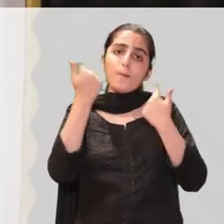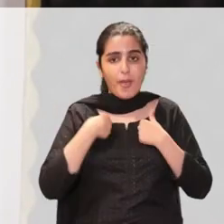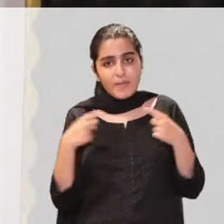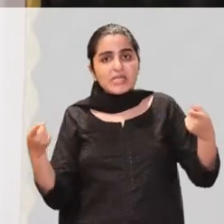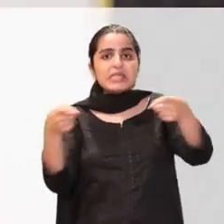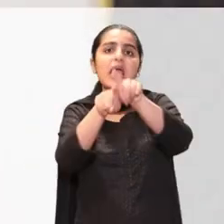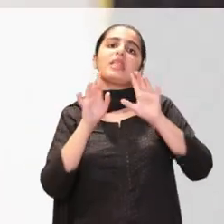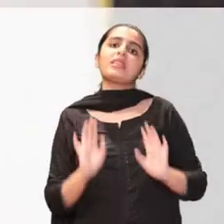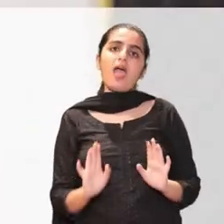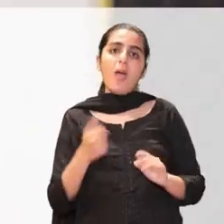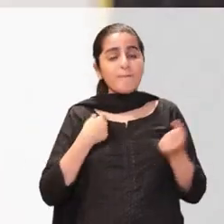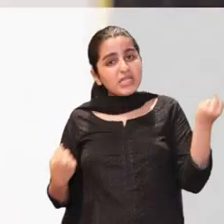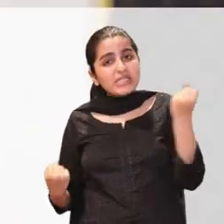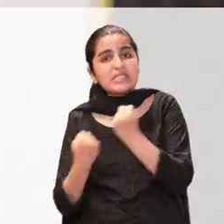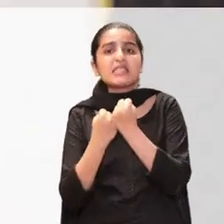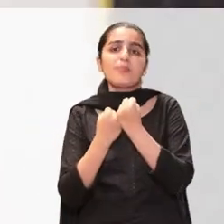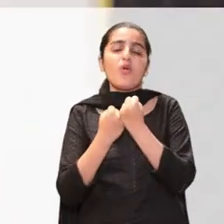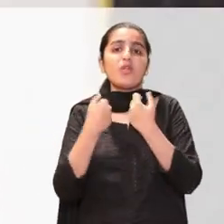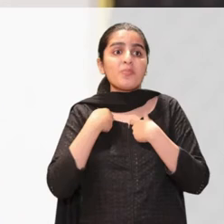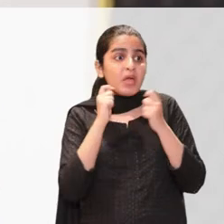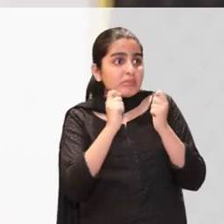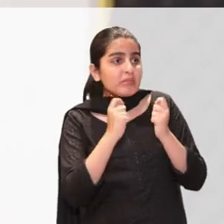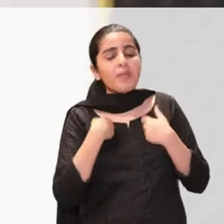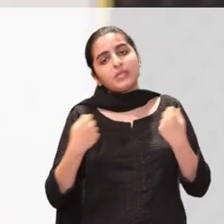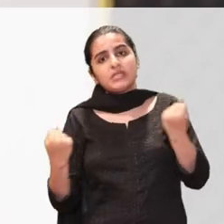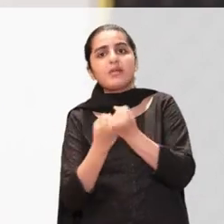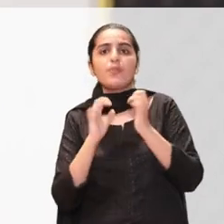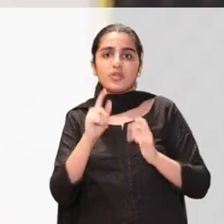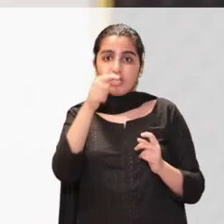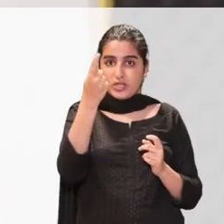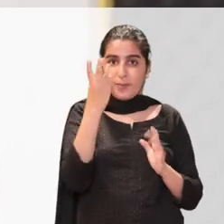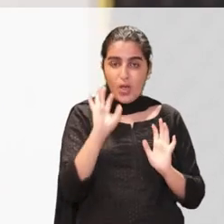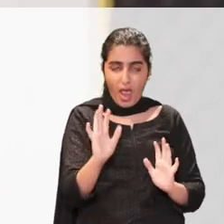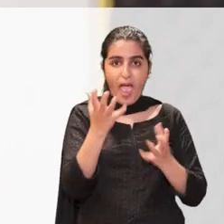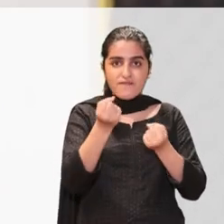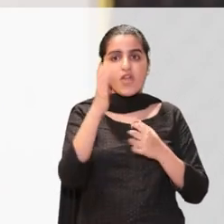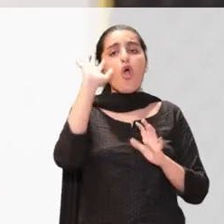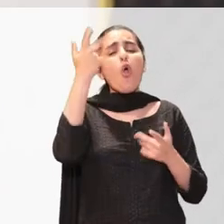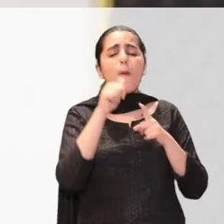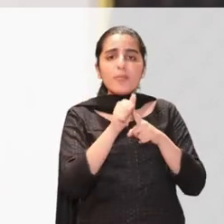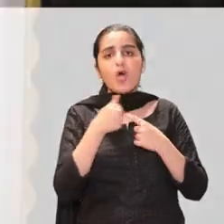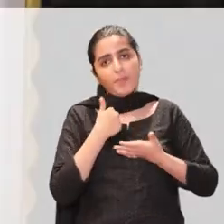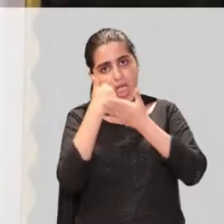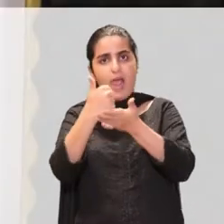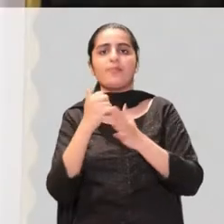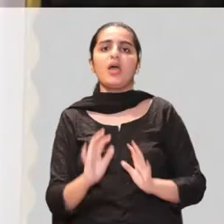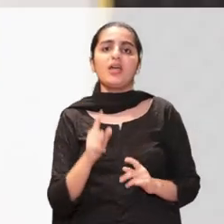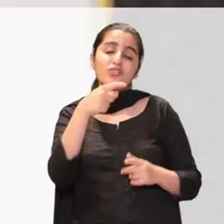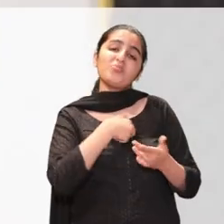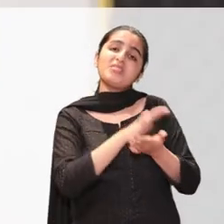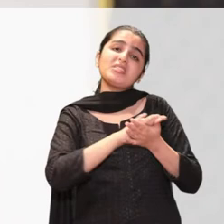टमी पर Anything और शायद शॉक इन फ़्यू हैव ऑलवेज बीन सो स्वीट टू मी एंड वरशिप्ड ओं एवरीवन